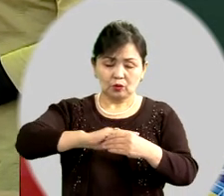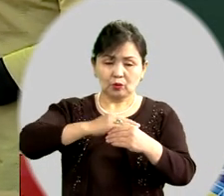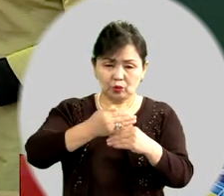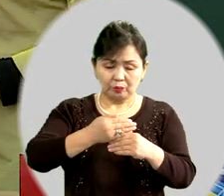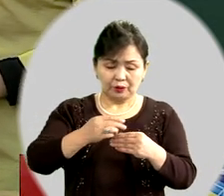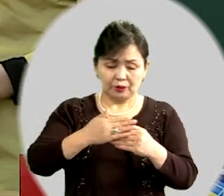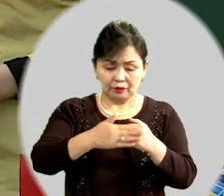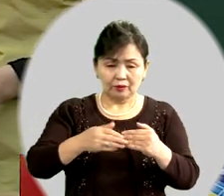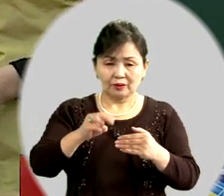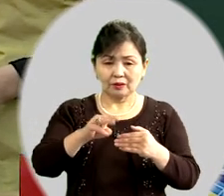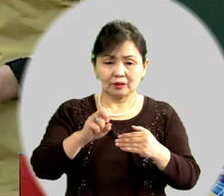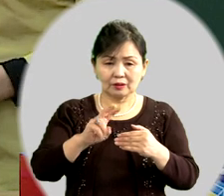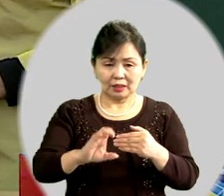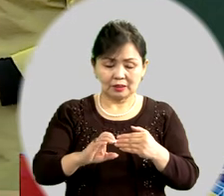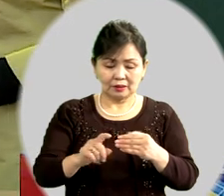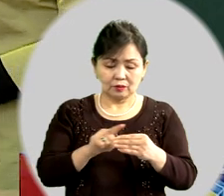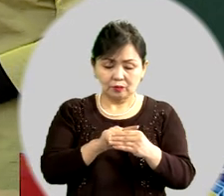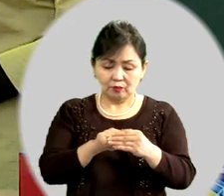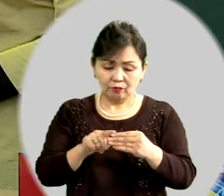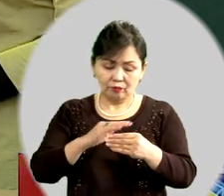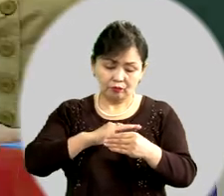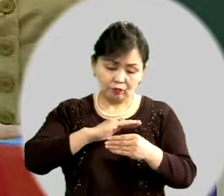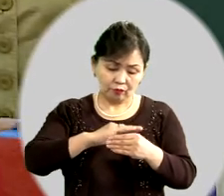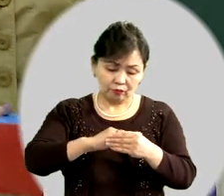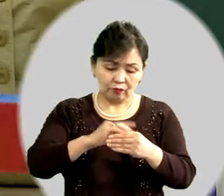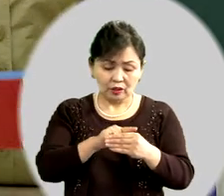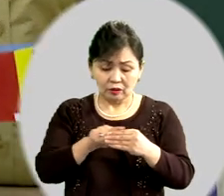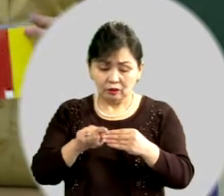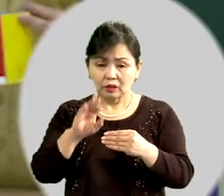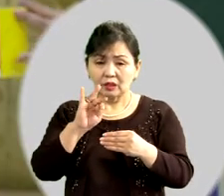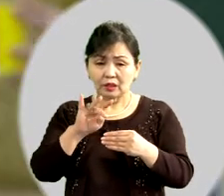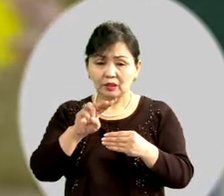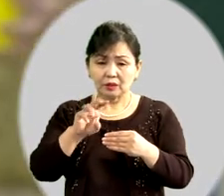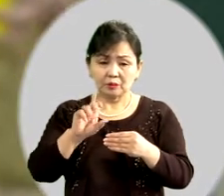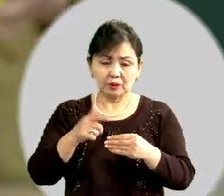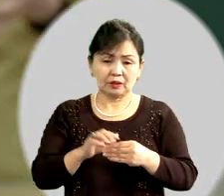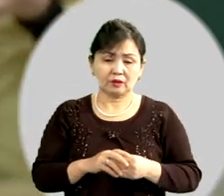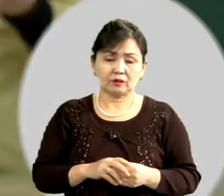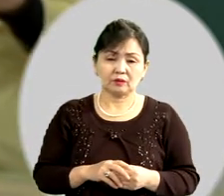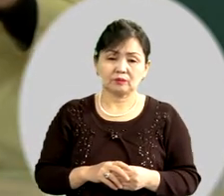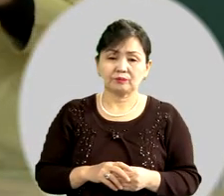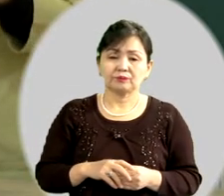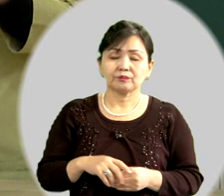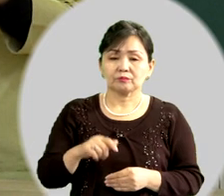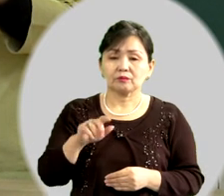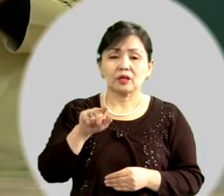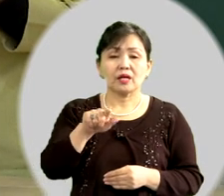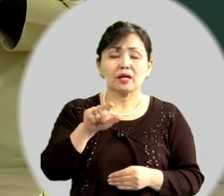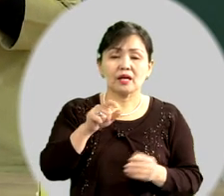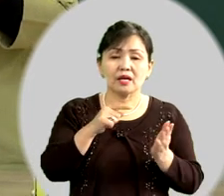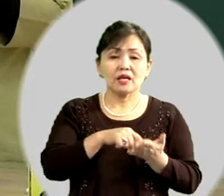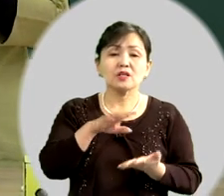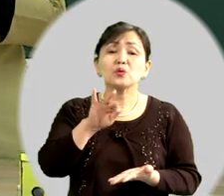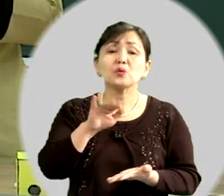Квадратын талуудын нийлсэн шугам нь кубын эремэг юм. За, энд миний гарт ямар биет байна вэ? Ажиглаарай.